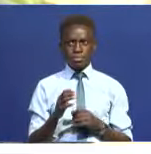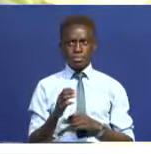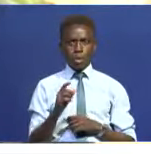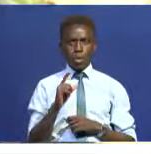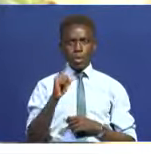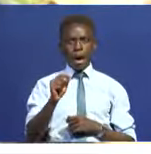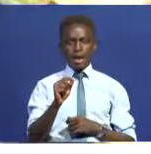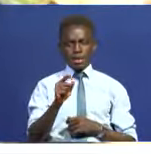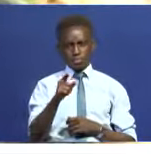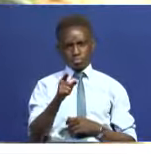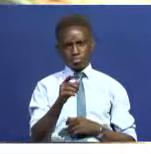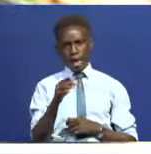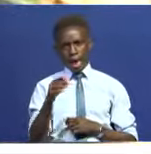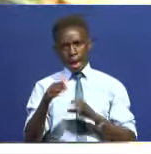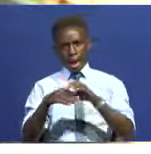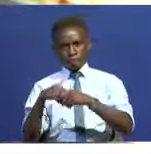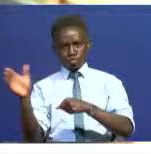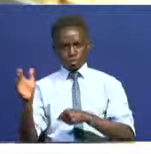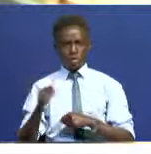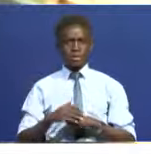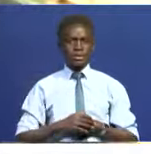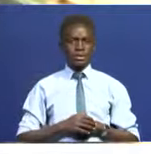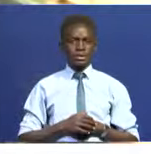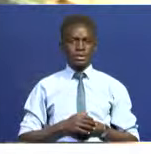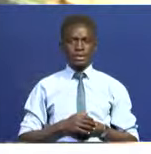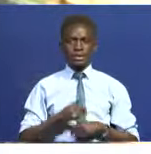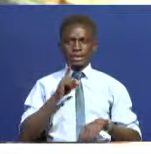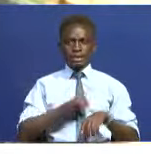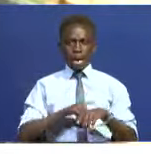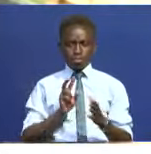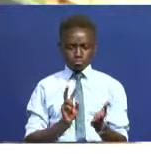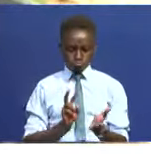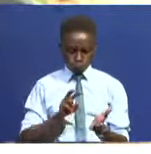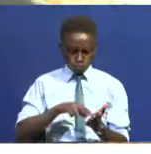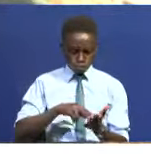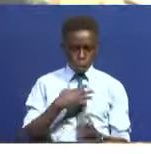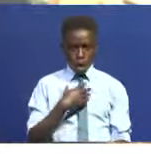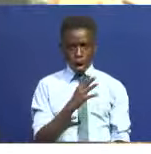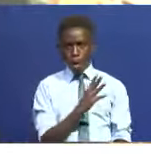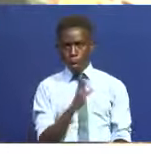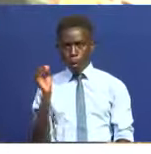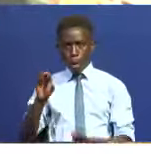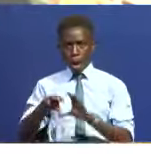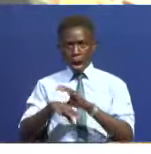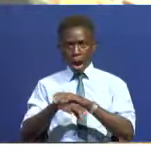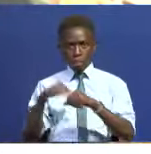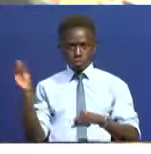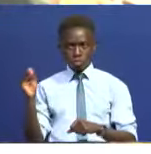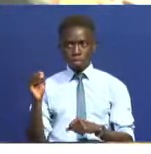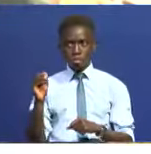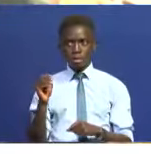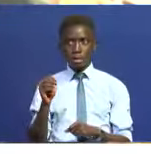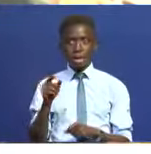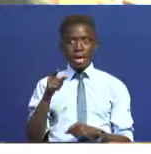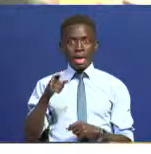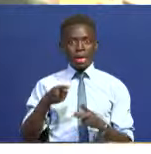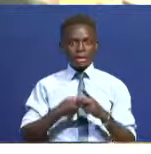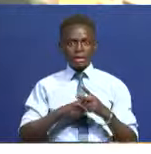nje. Sasa baada ya kurudi, anazumwa kwenda nje, kidogo anaanza kung'ang'ana, kumbe alikuwa na